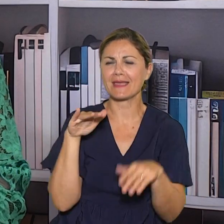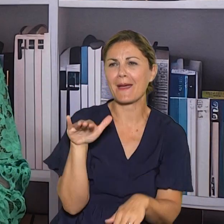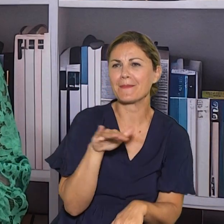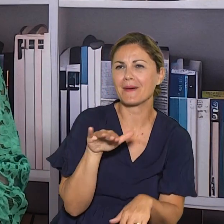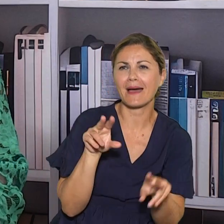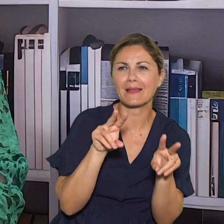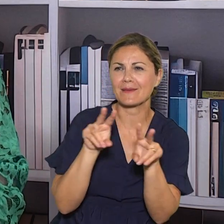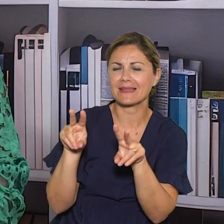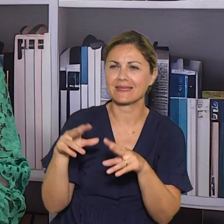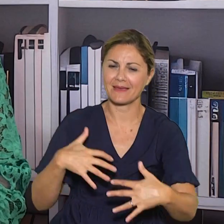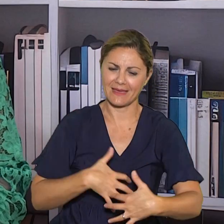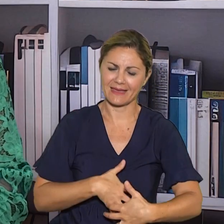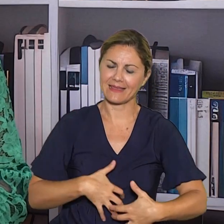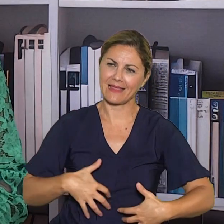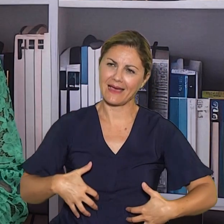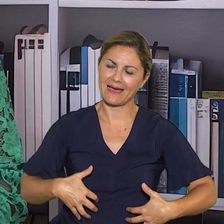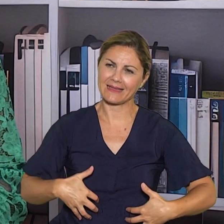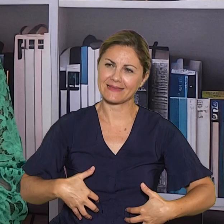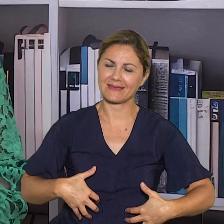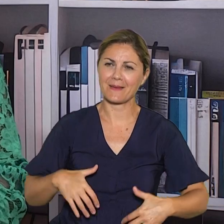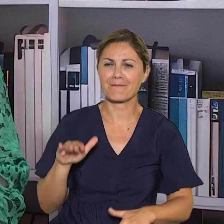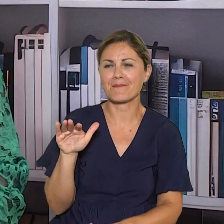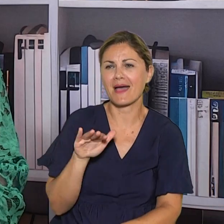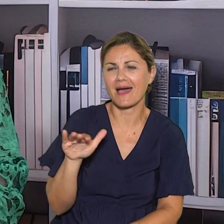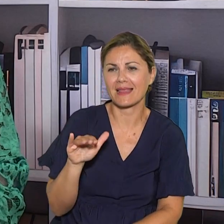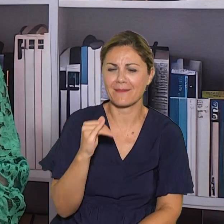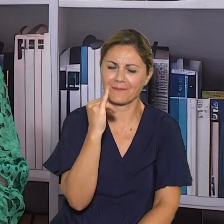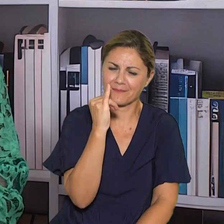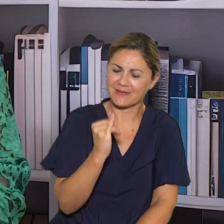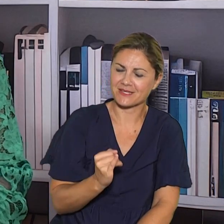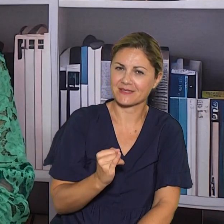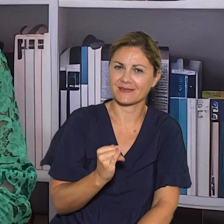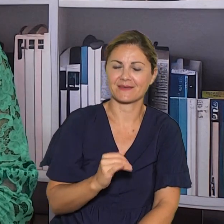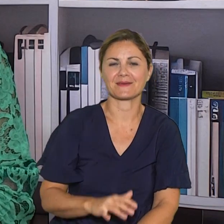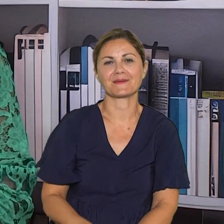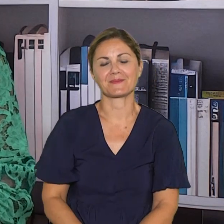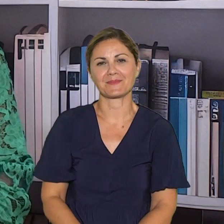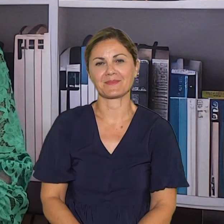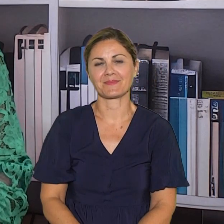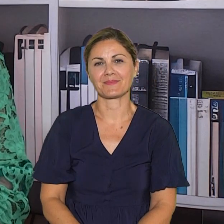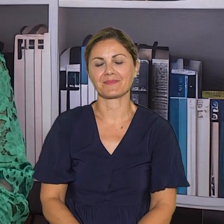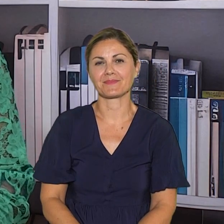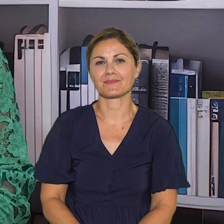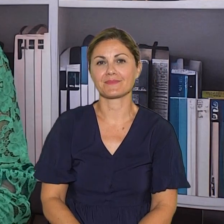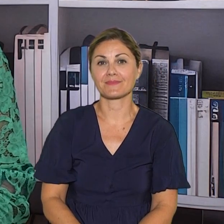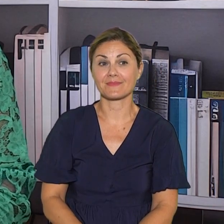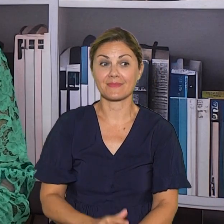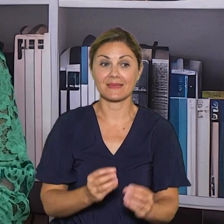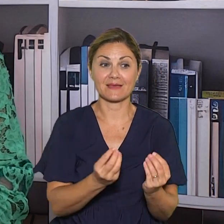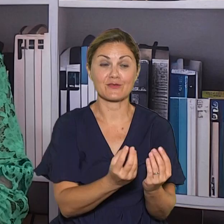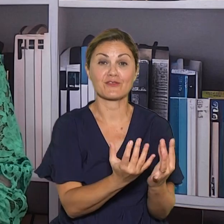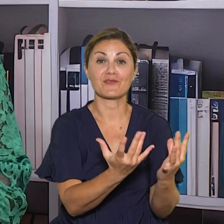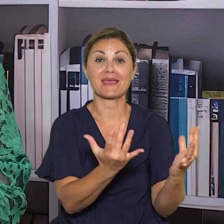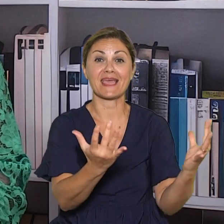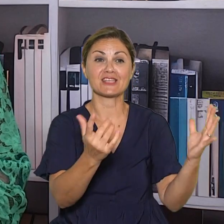sito, više gladno. Gospe moja, nije bilo lako, istinu vam pripovidam vako. Brnistra